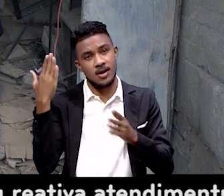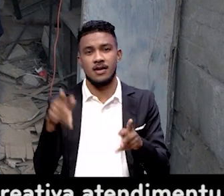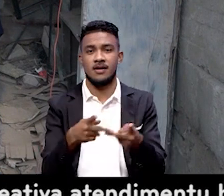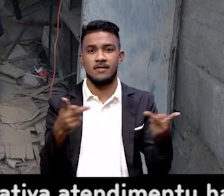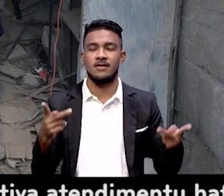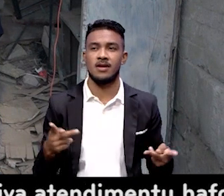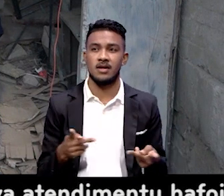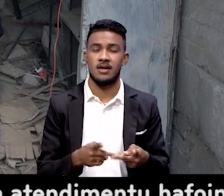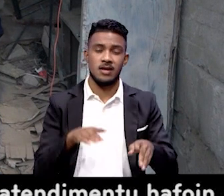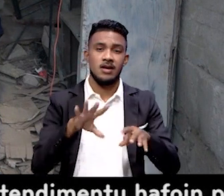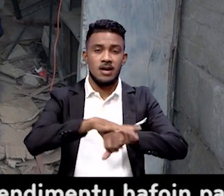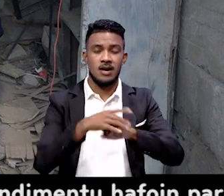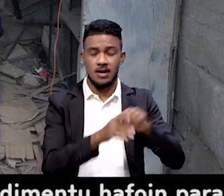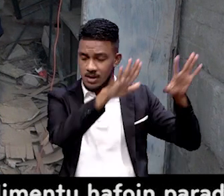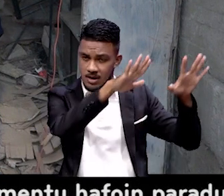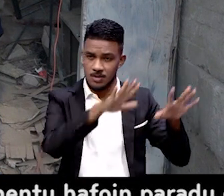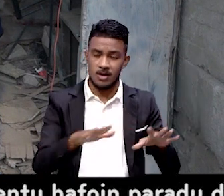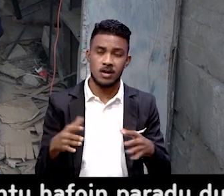mata sore ne war hit ne sai.